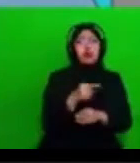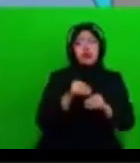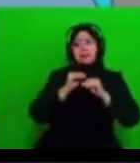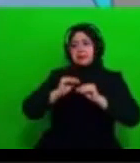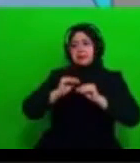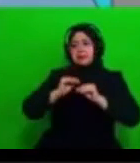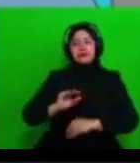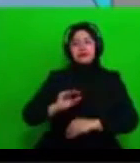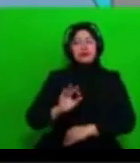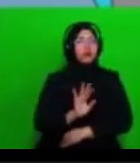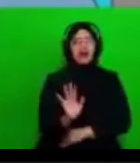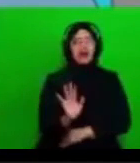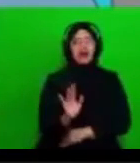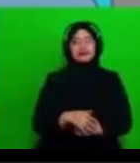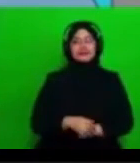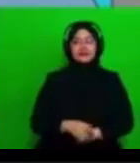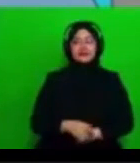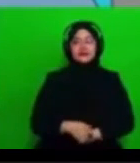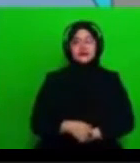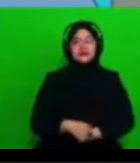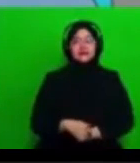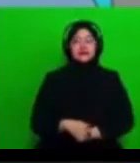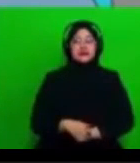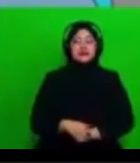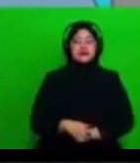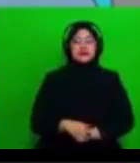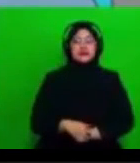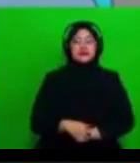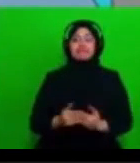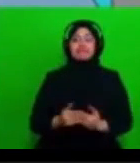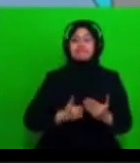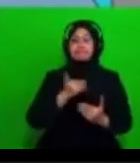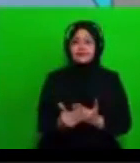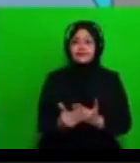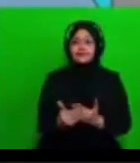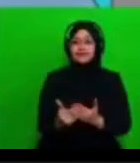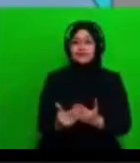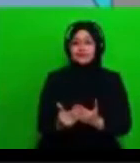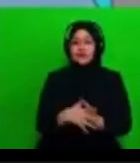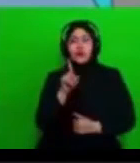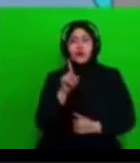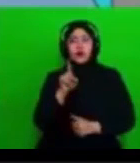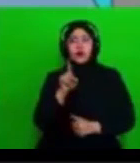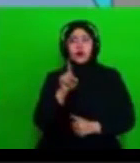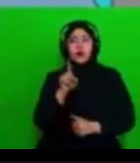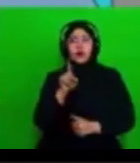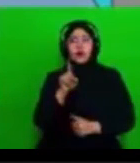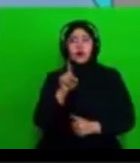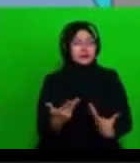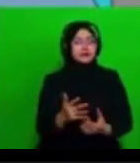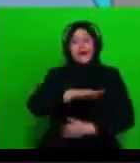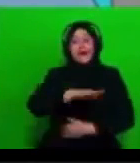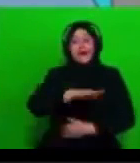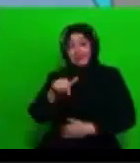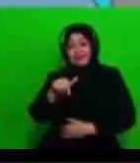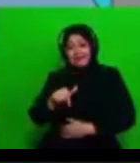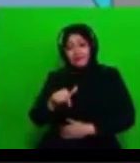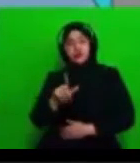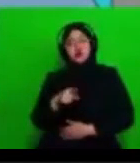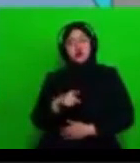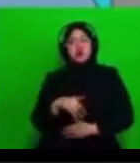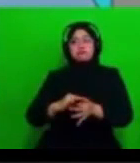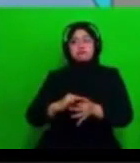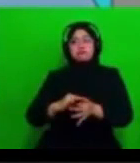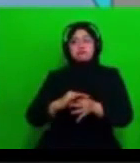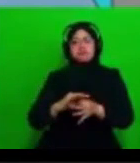mungkin tadi oleh Pak Wikan disebutkan tidak diperlukan oleh anak. Kemudian, sangat perlu sekali anak berjejaring untuk